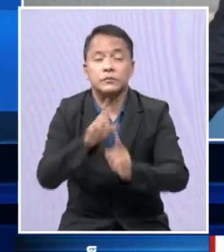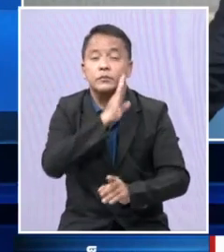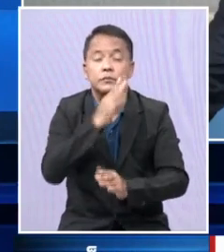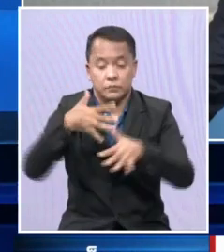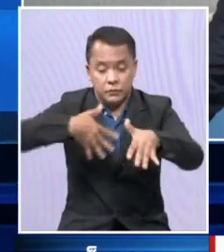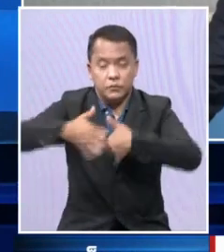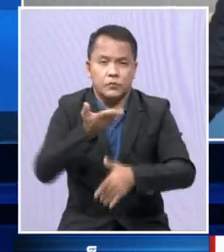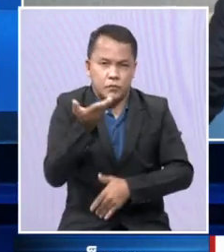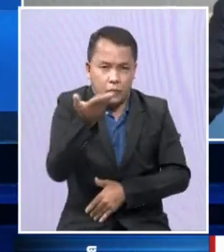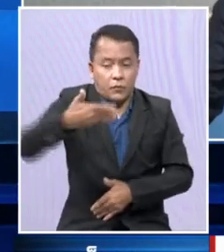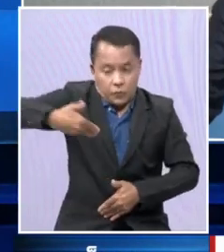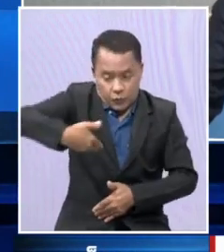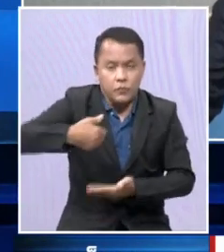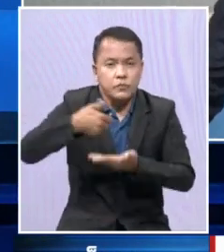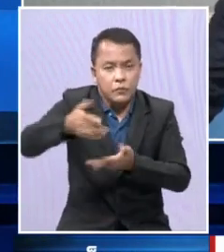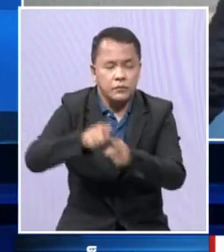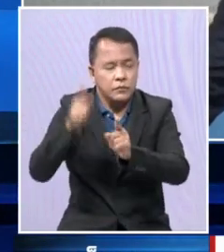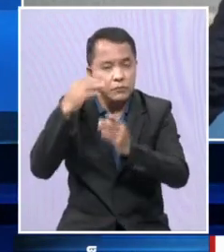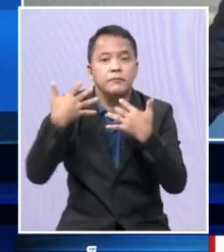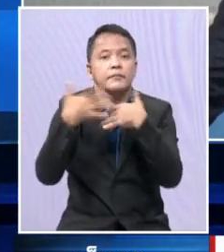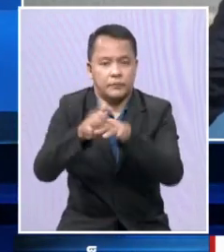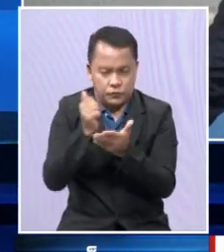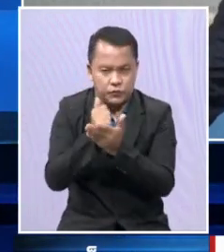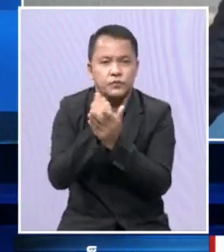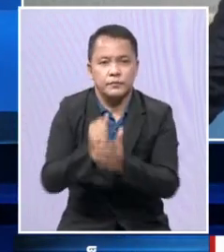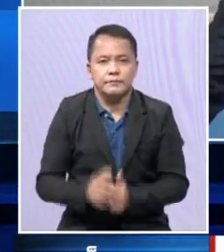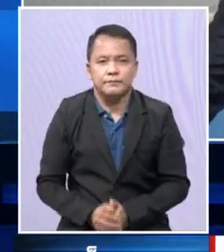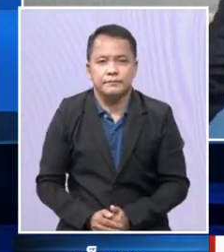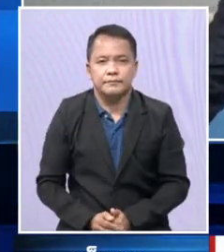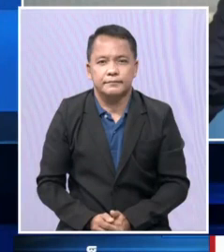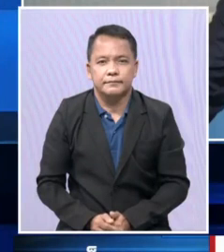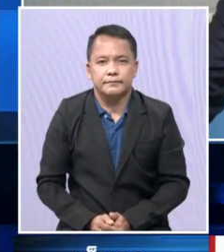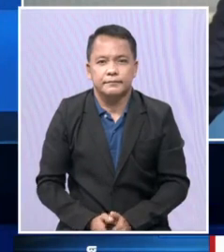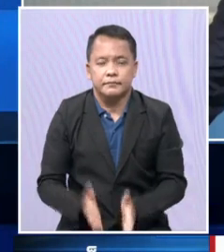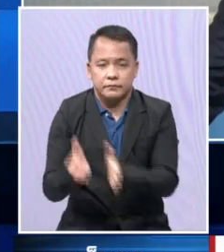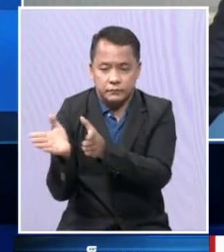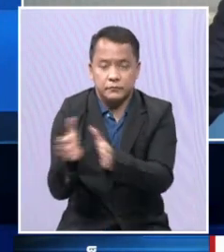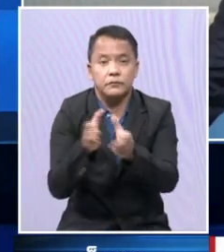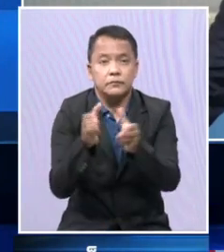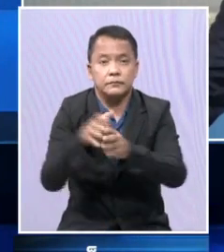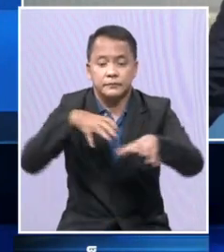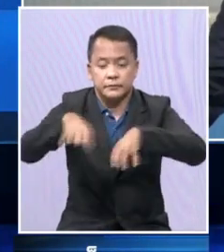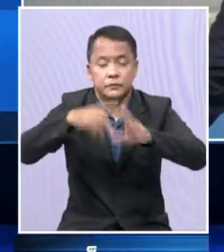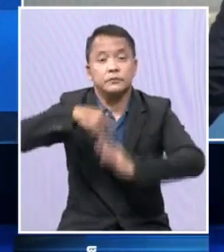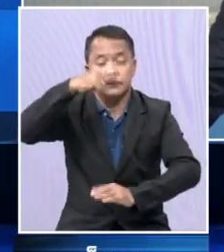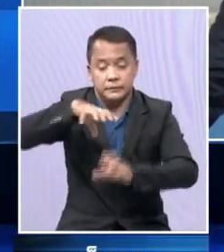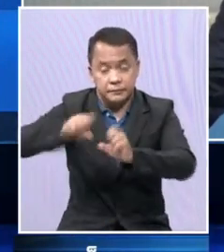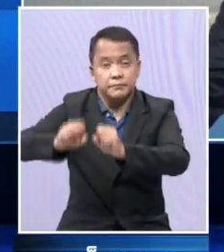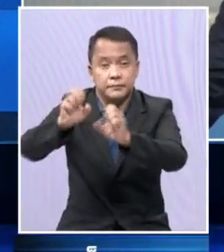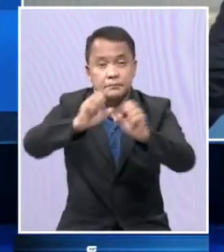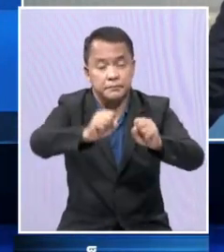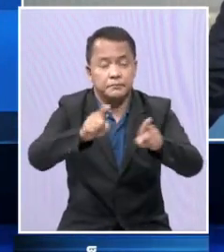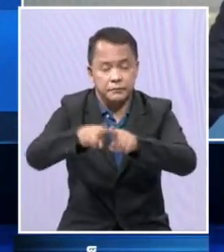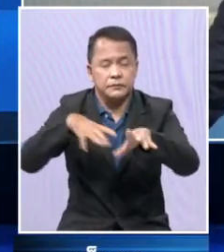มีประชาชนร้องขอความช่วยเหลือมายังพรรคก็เดี๋ยวจะประสานงานให้อย่างใกล้ชิดนะครับ เรื่องของการจับคนไทยเป็นตัวประกัน